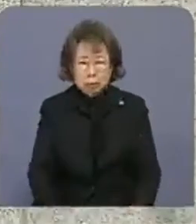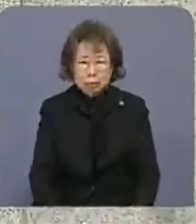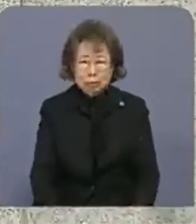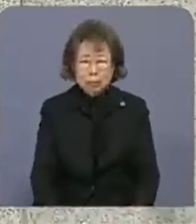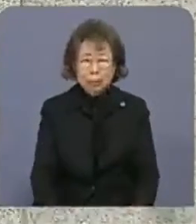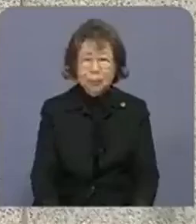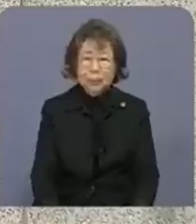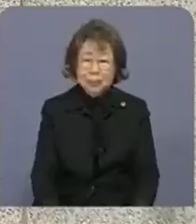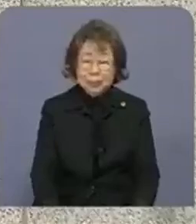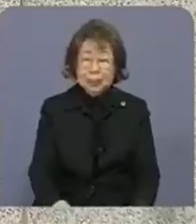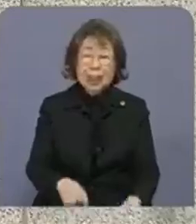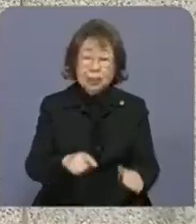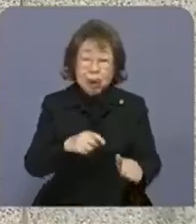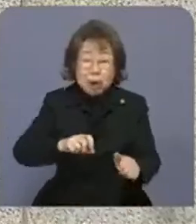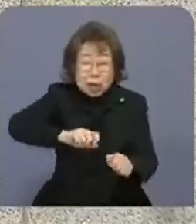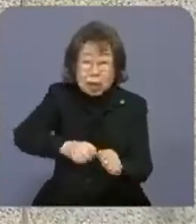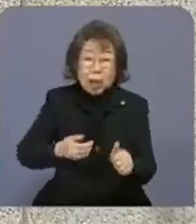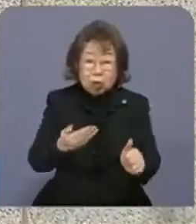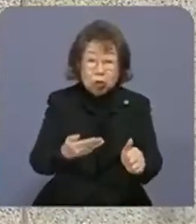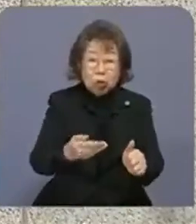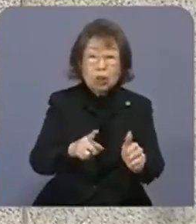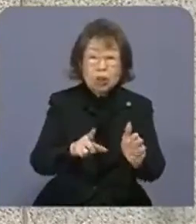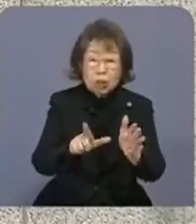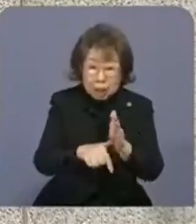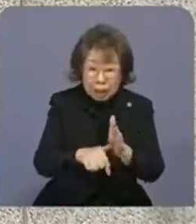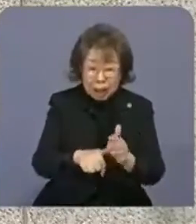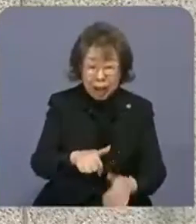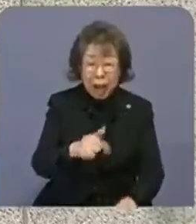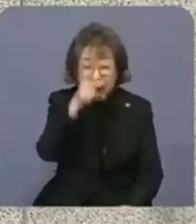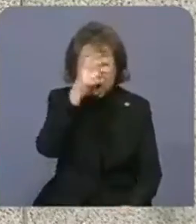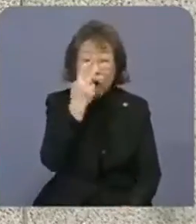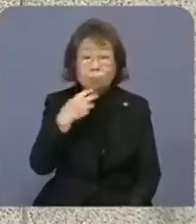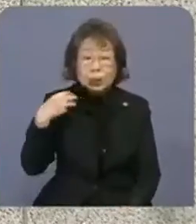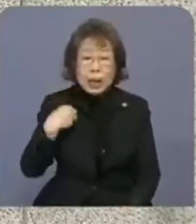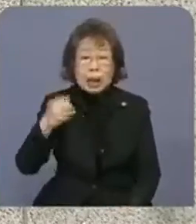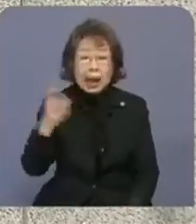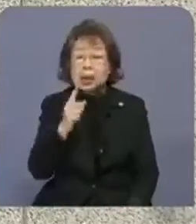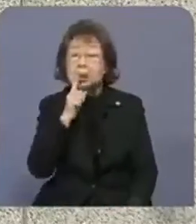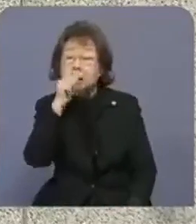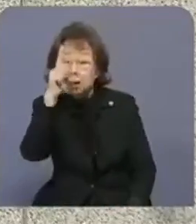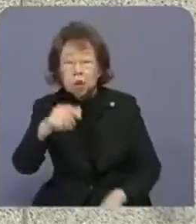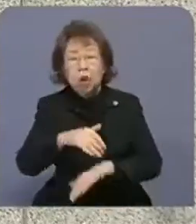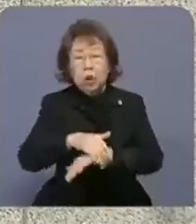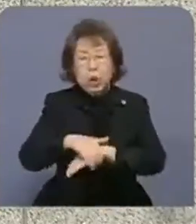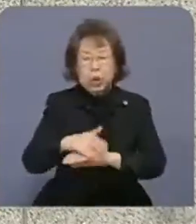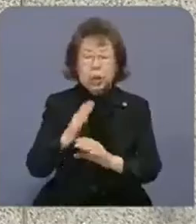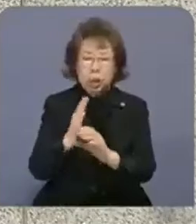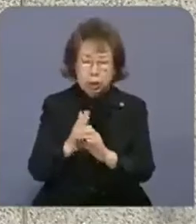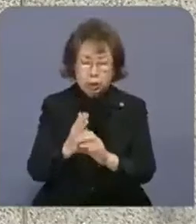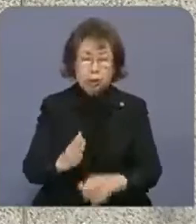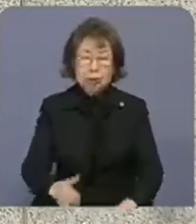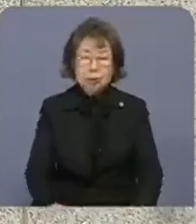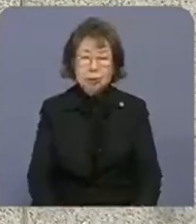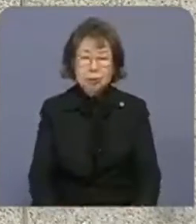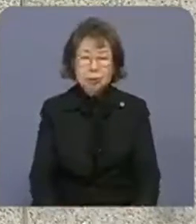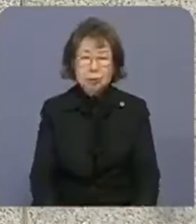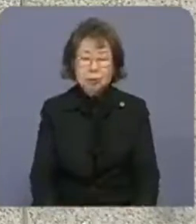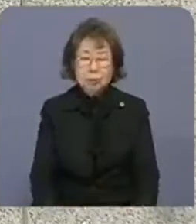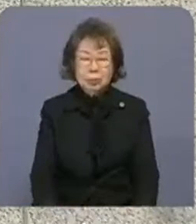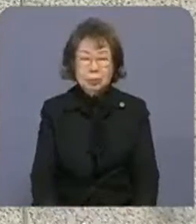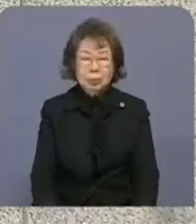이 앞서 피고인들에게 실형을 구형했다 떤 검찰은 판결 이유 등을 검토 해 항소 여부를 결정할 예정입니다 kbs 뉴스